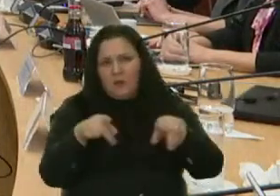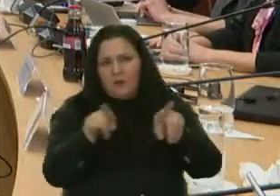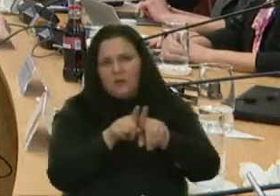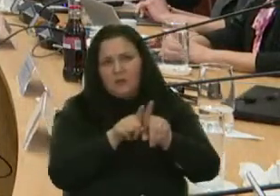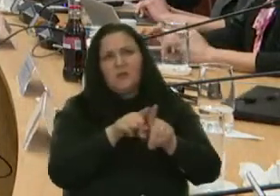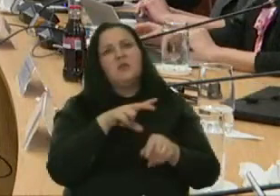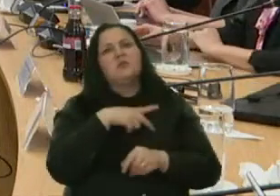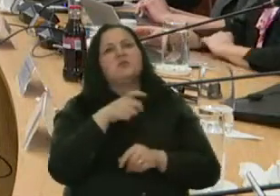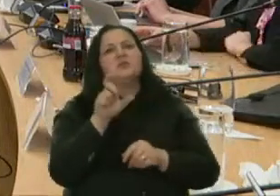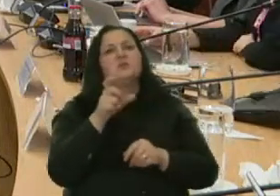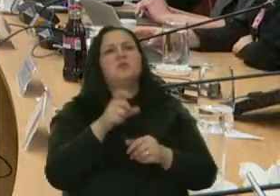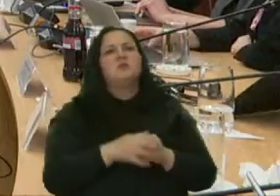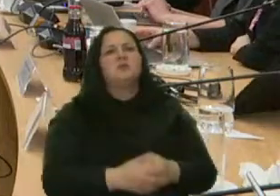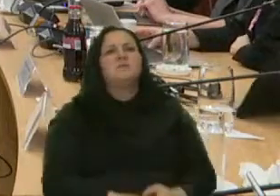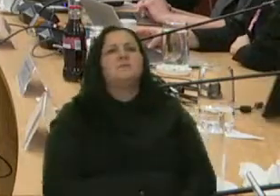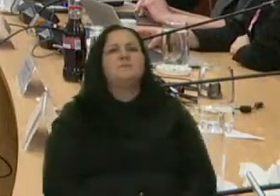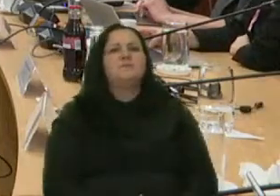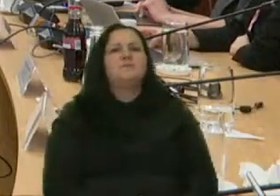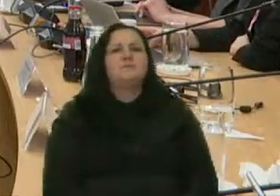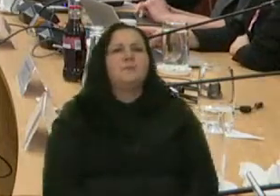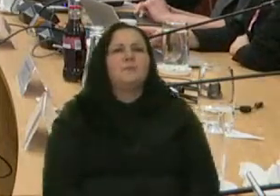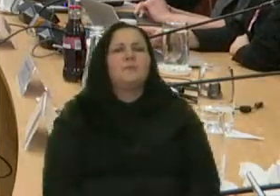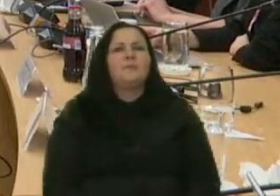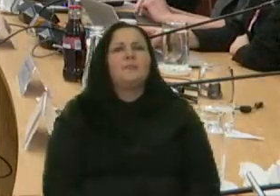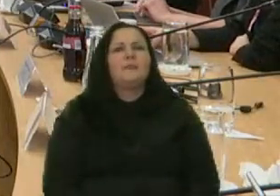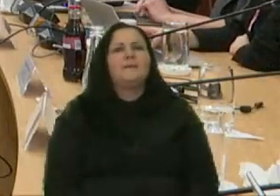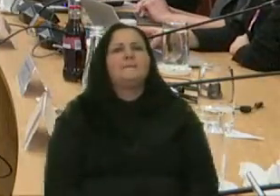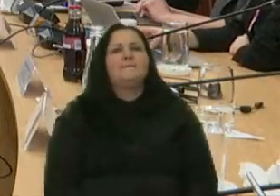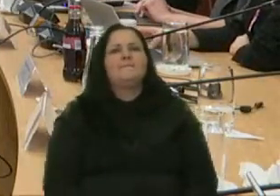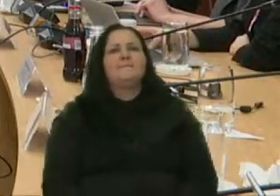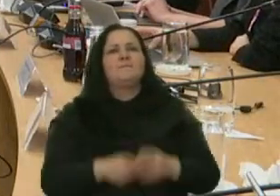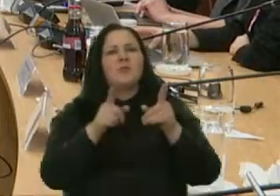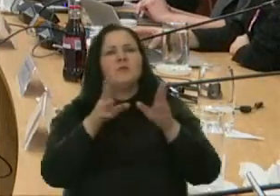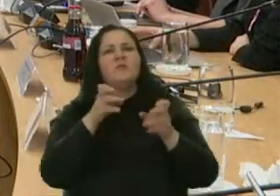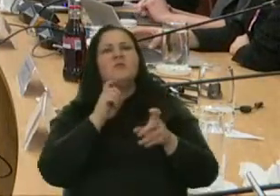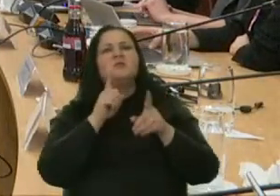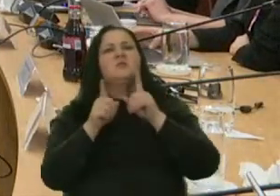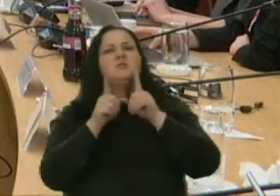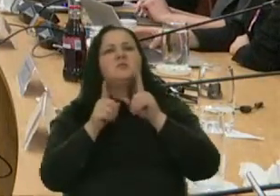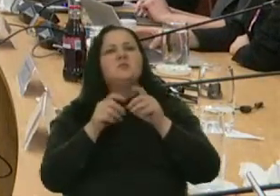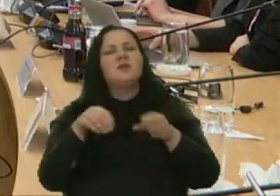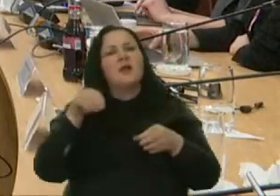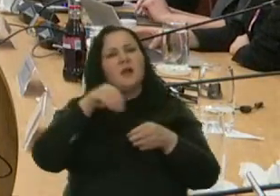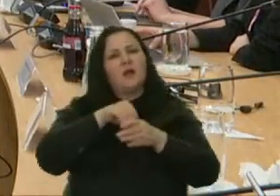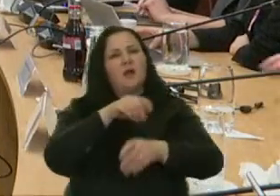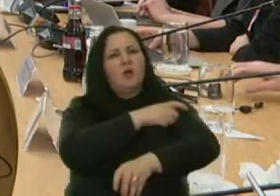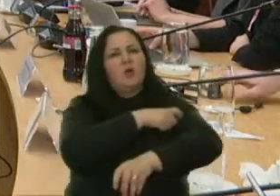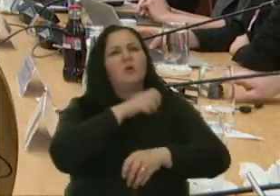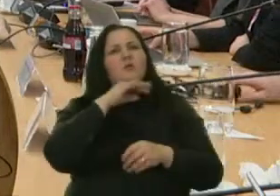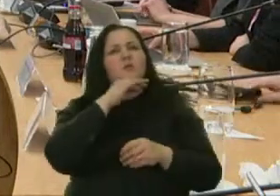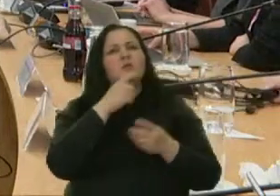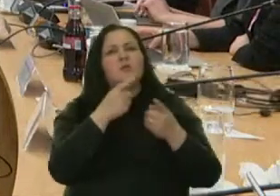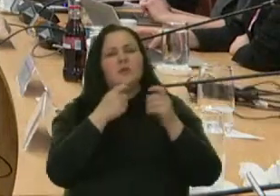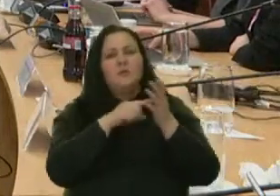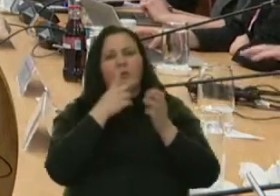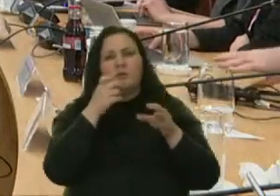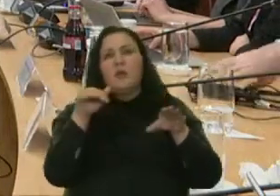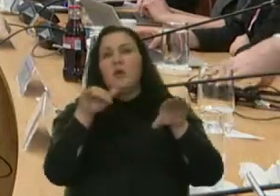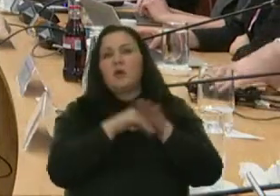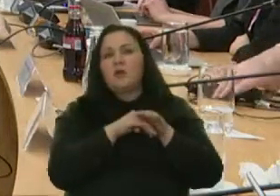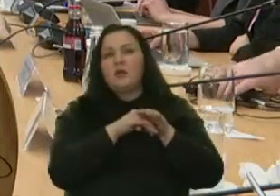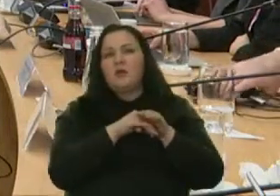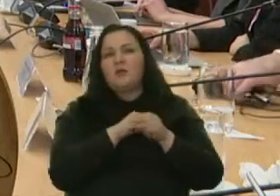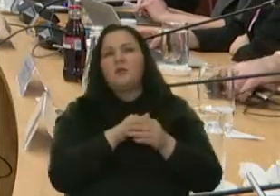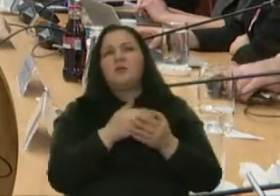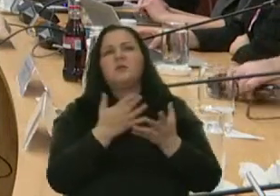o situație nu aste au fost discuțiile în cadrul Consiliului de Administrație din punct vedere al angajaților